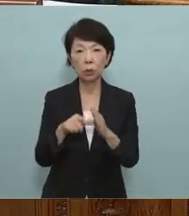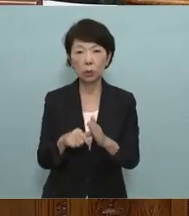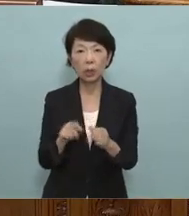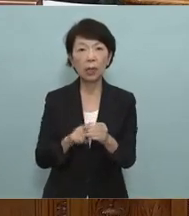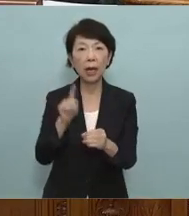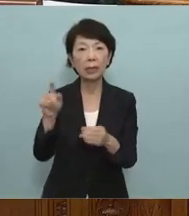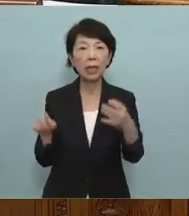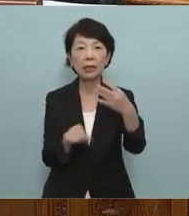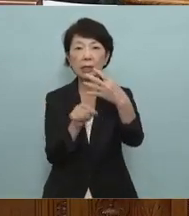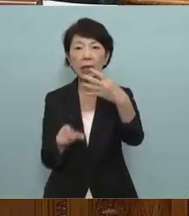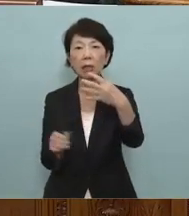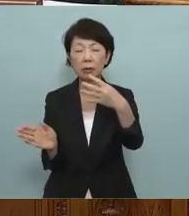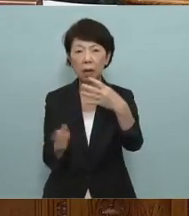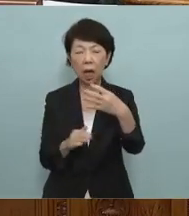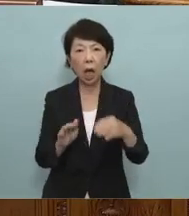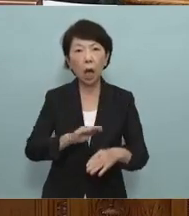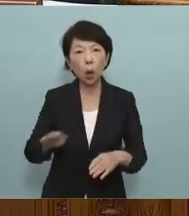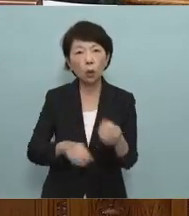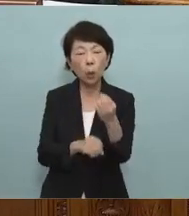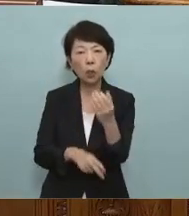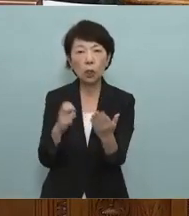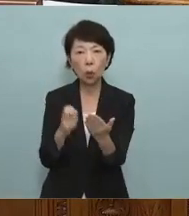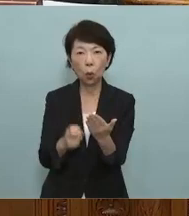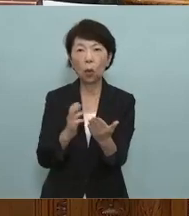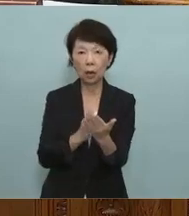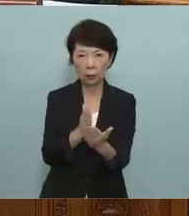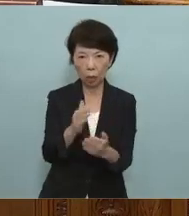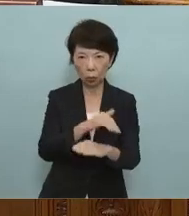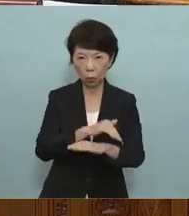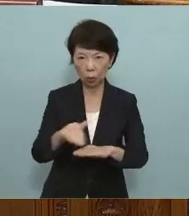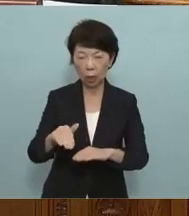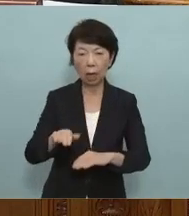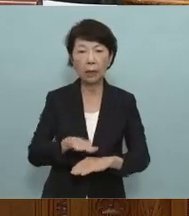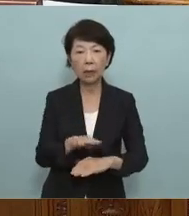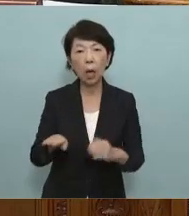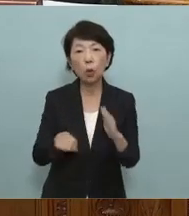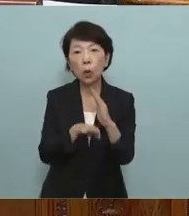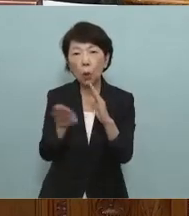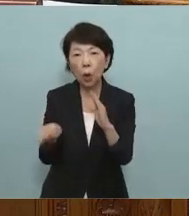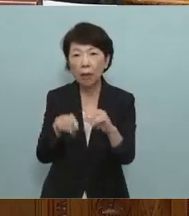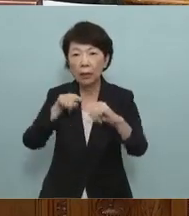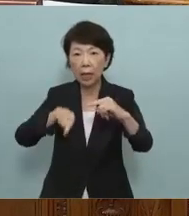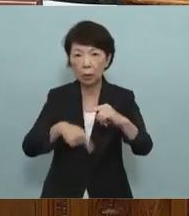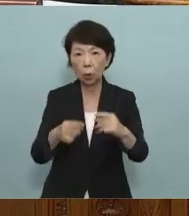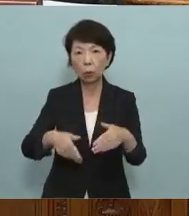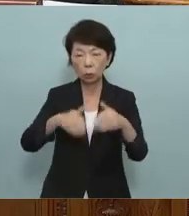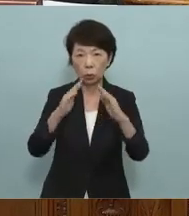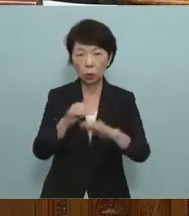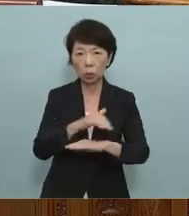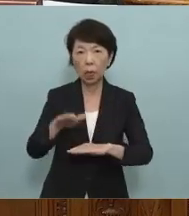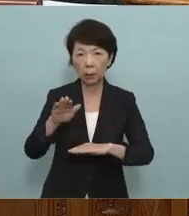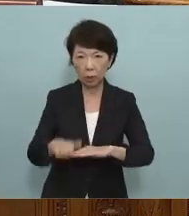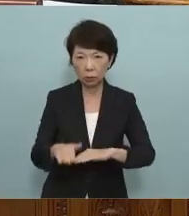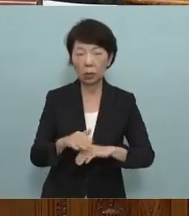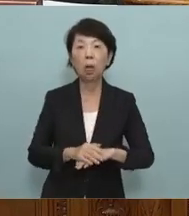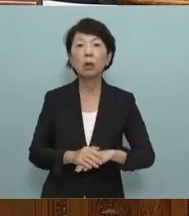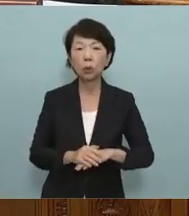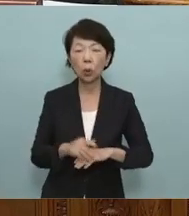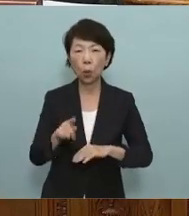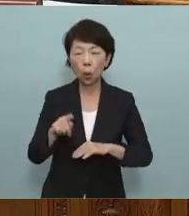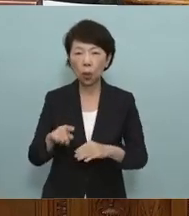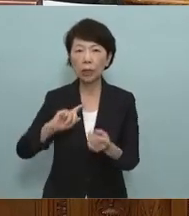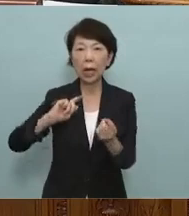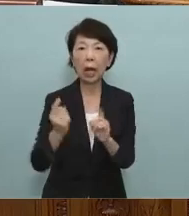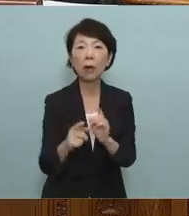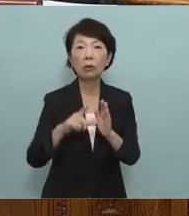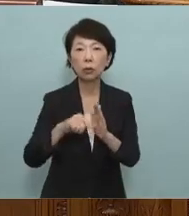来年4月からは子ども基本法が施行され、子ども家庭庁が創設されます。それを大きな転換点